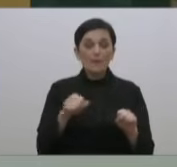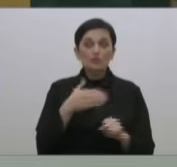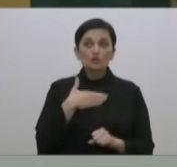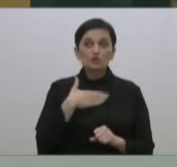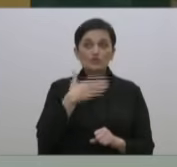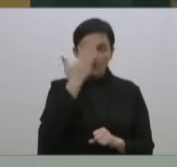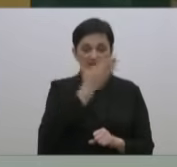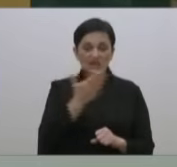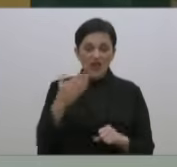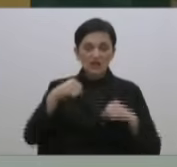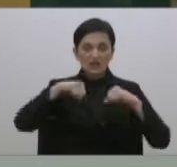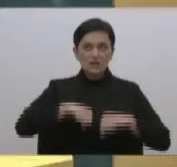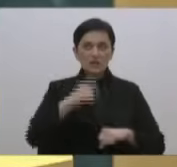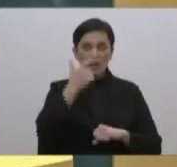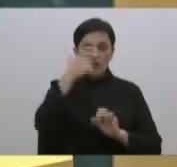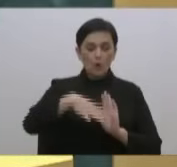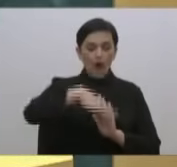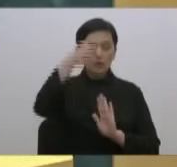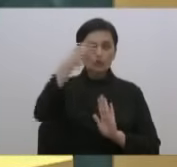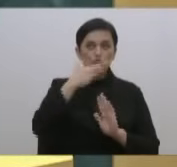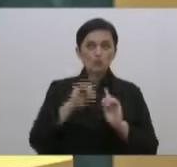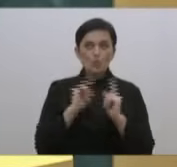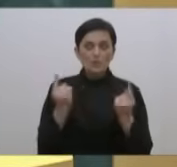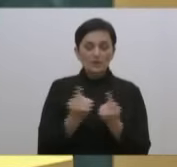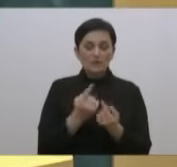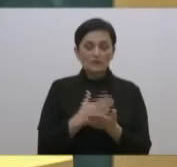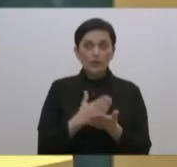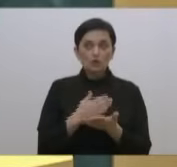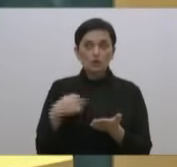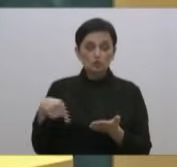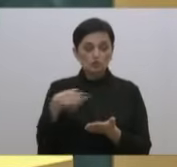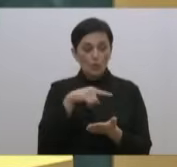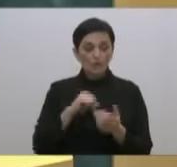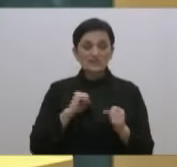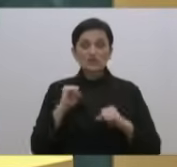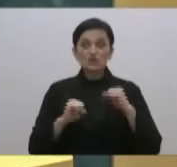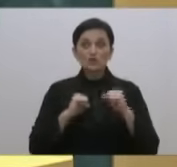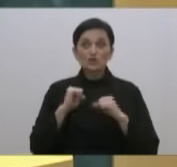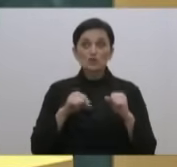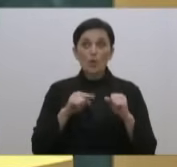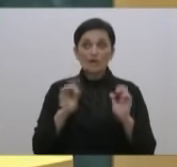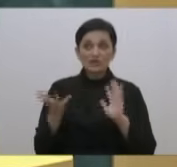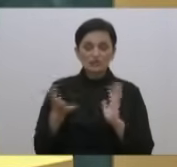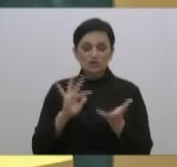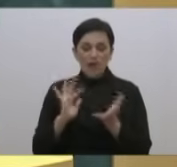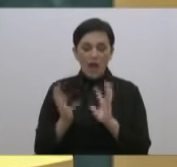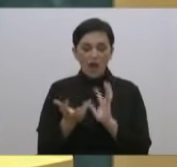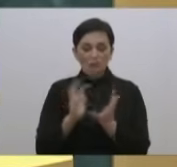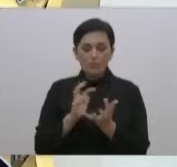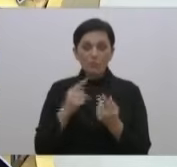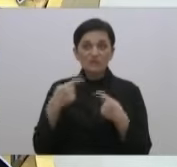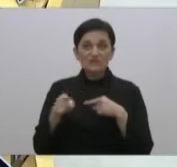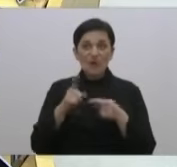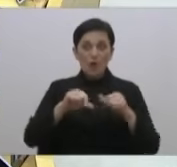Romcien, halchizgan legitimura tarceului, umbraule sobavart, da, se diloben rom, șeputon ragat naidat,